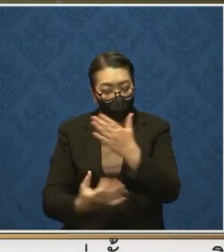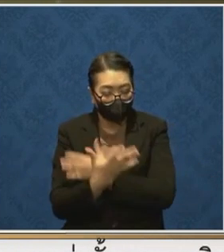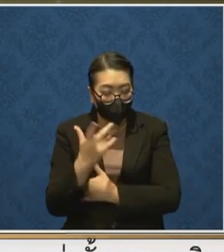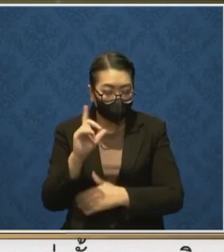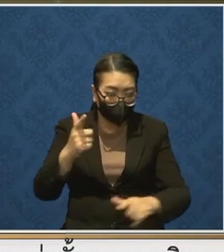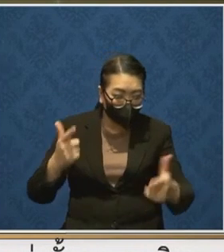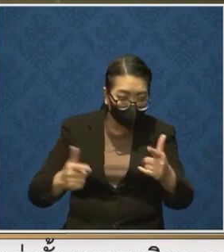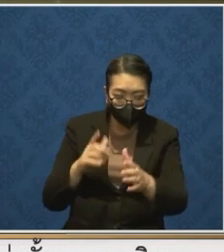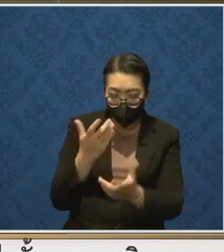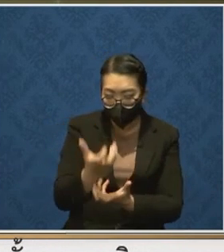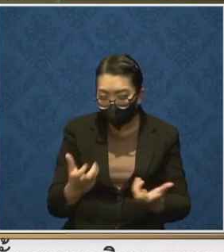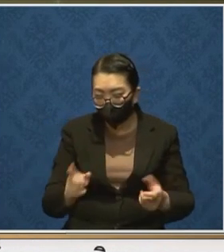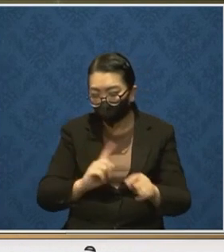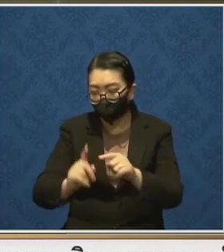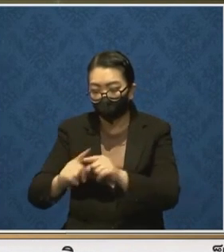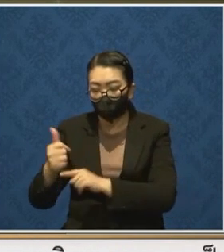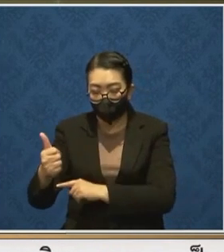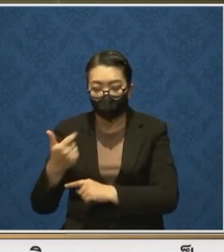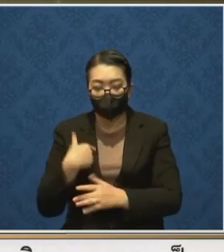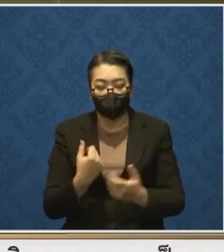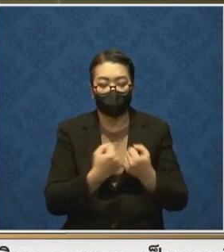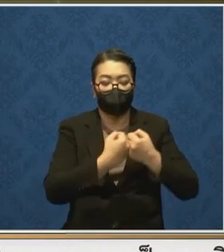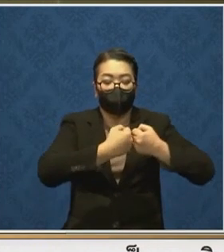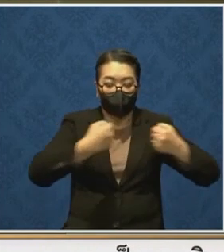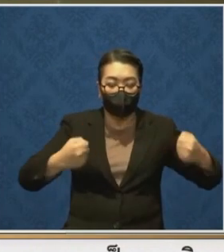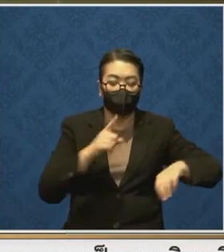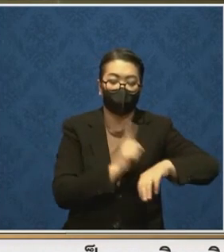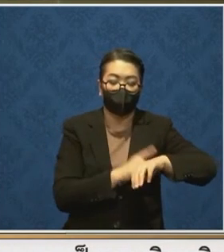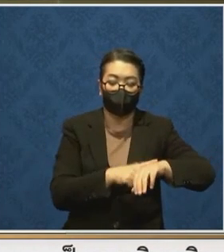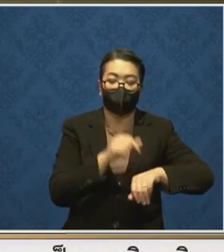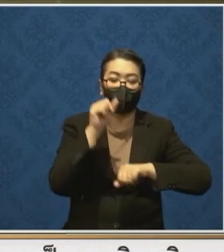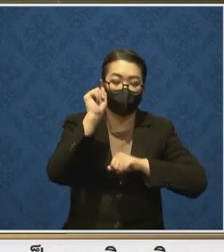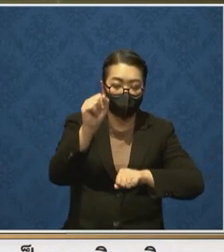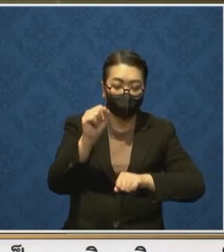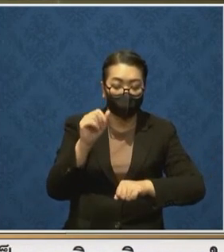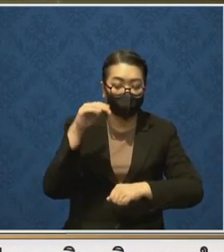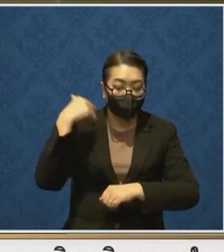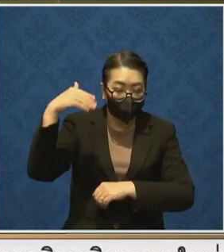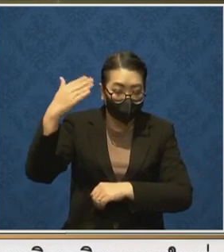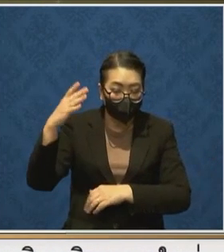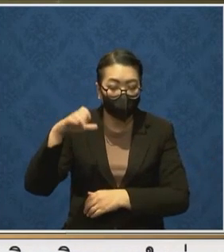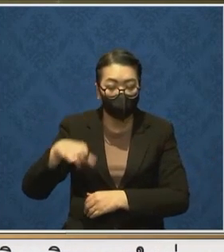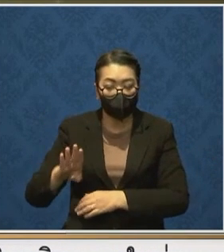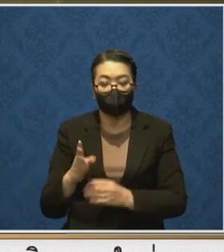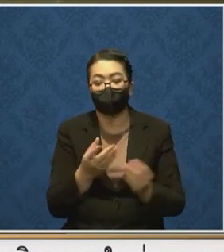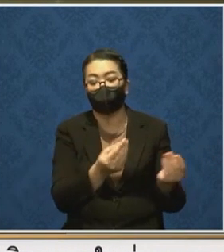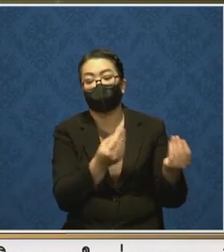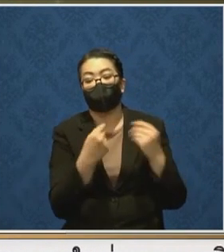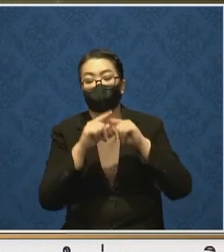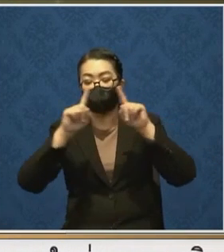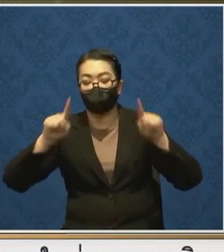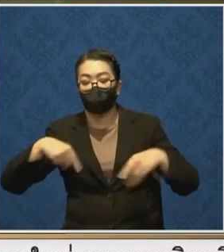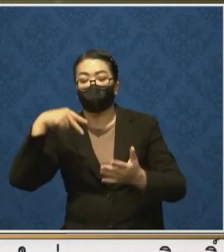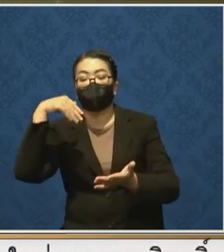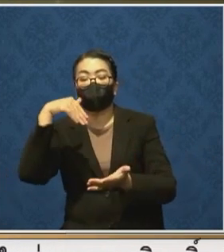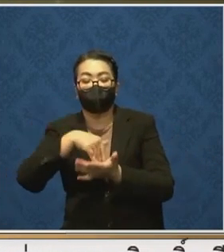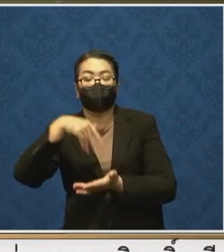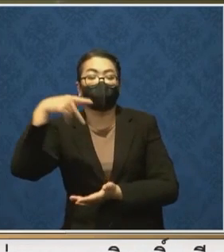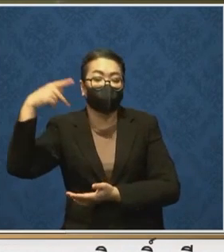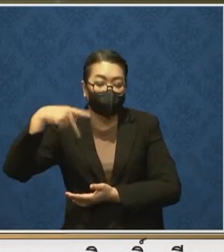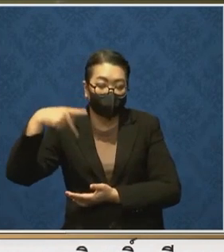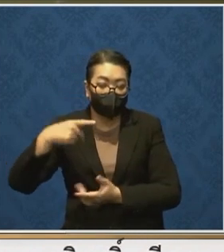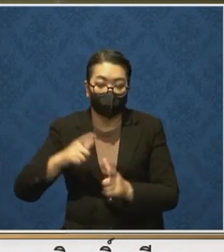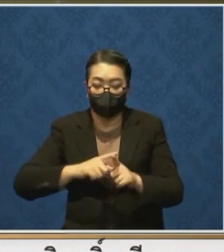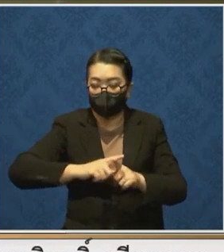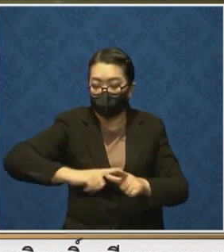ฏว่าเมอวนที่ 3 พืนศจิกายน 2,123 บริษัทอาคาราได้รับอาชยบัติพิเศษ สำรจแ่ทองคำจำนวน 44